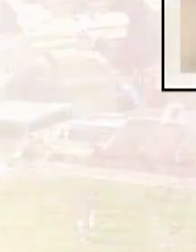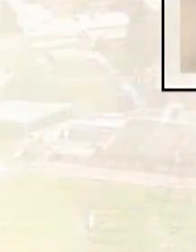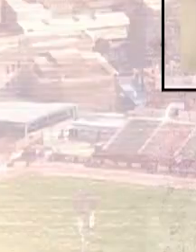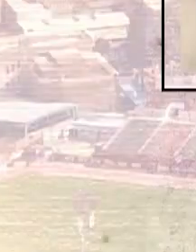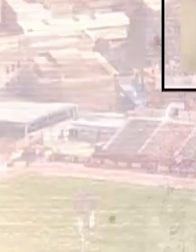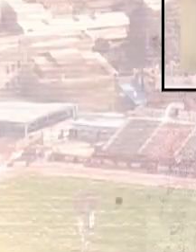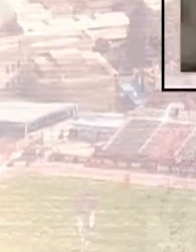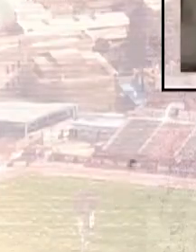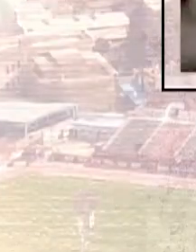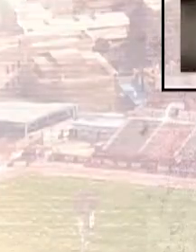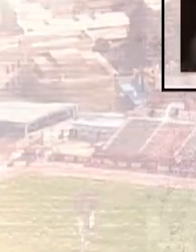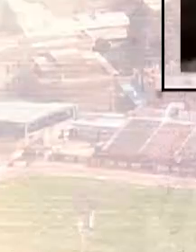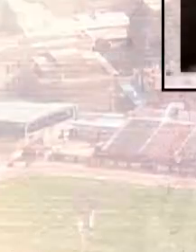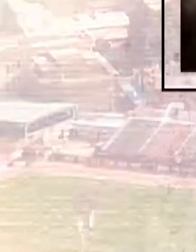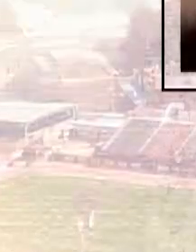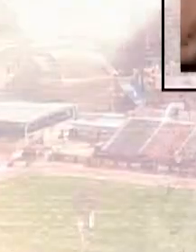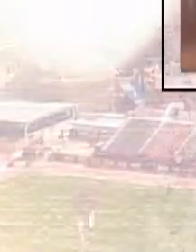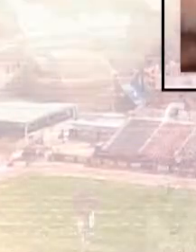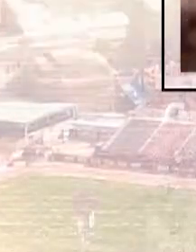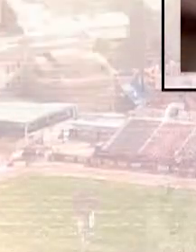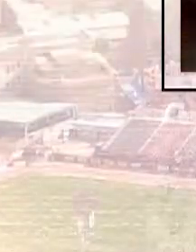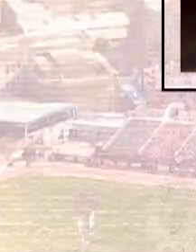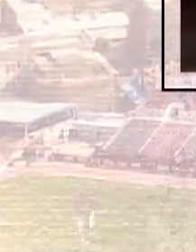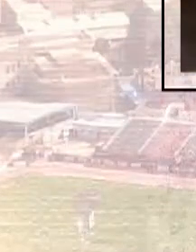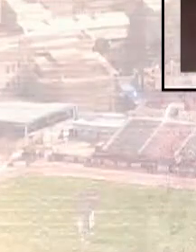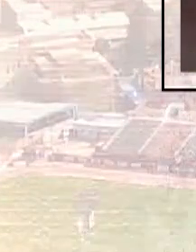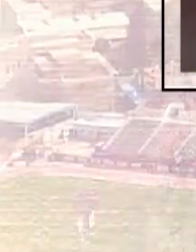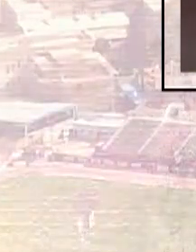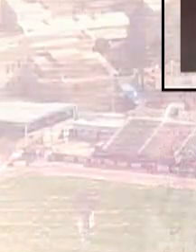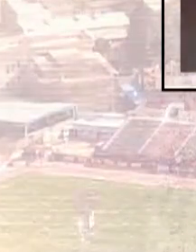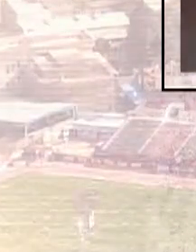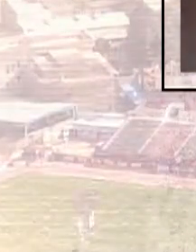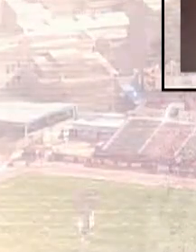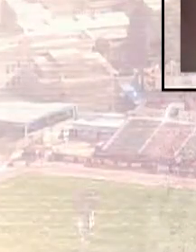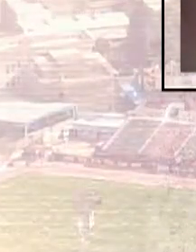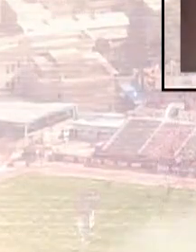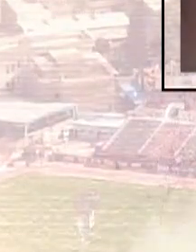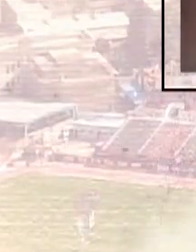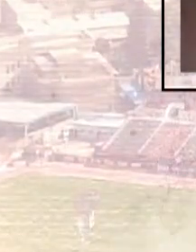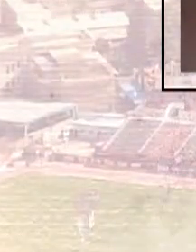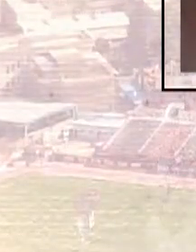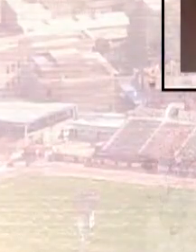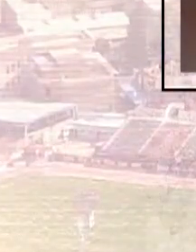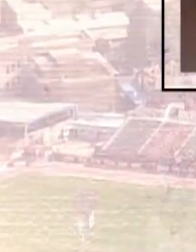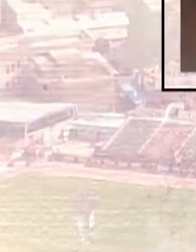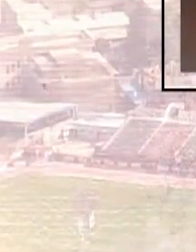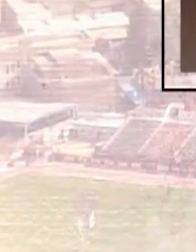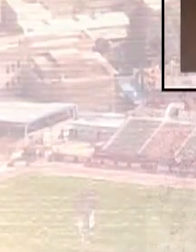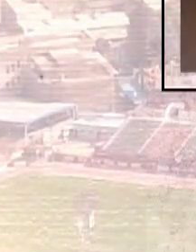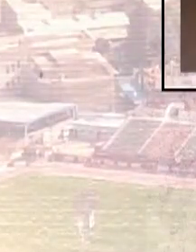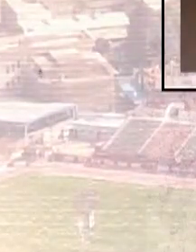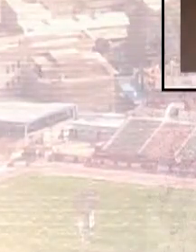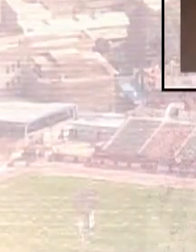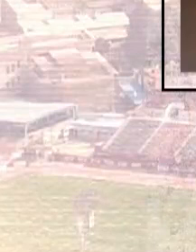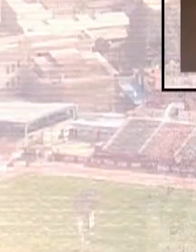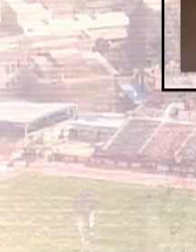برامجنا لهذه الفترة. انا طبعا انا يعني مش عايز اعطل حضرتك، ربنا يخليك،